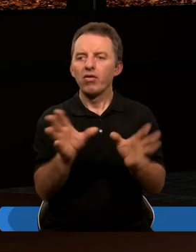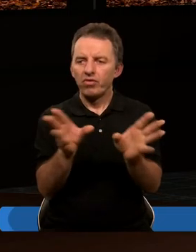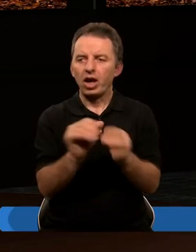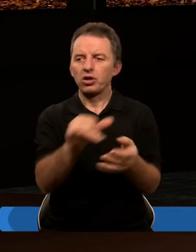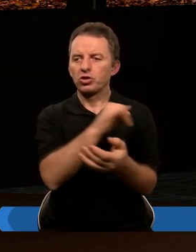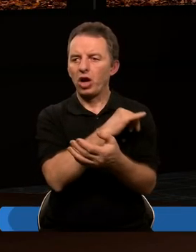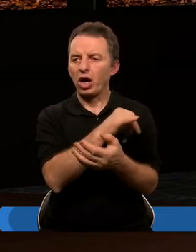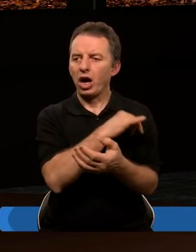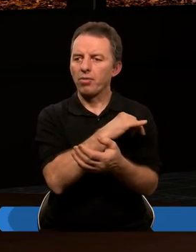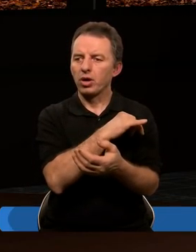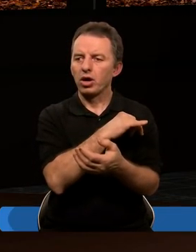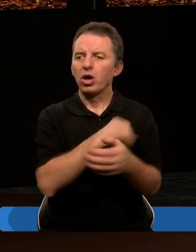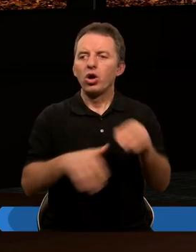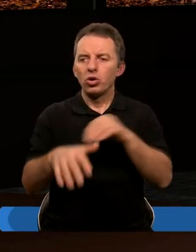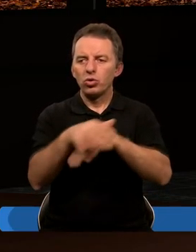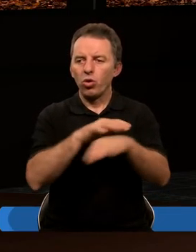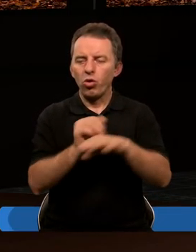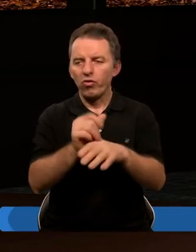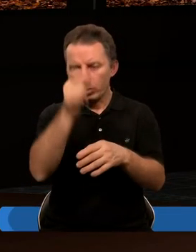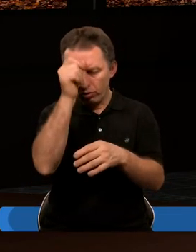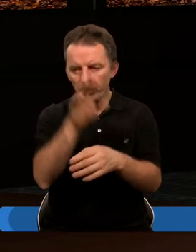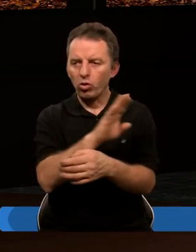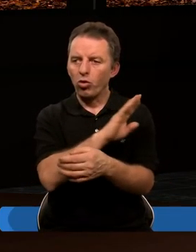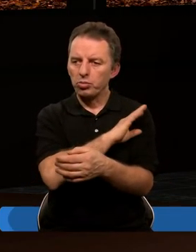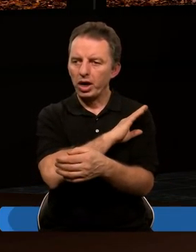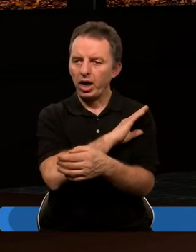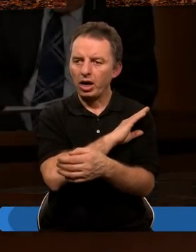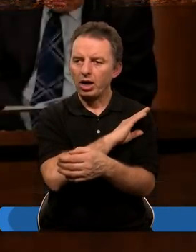grzechem duchowo człowiek umiera.